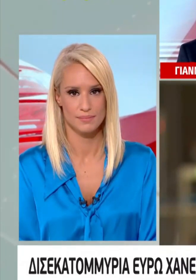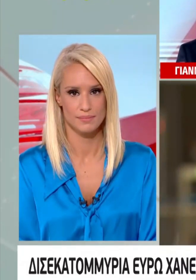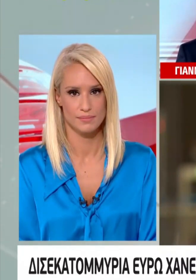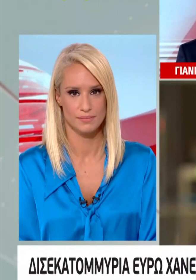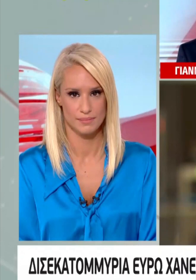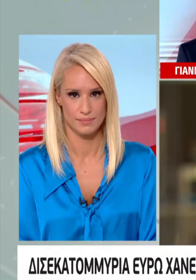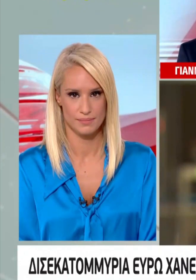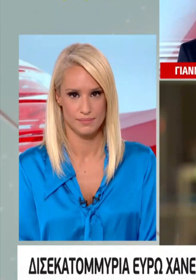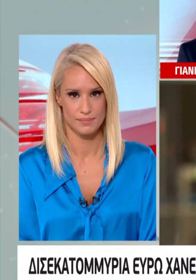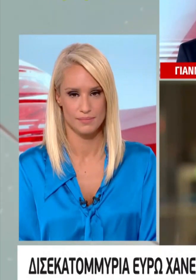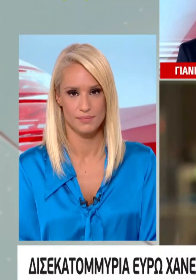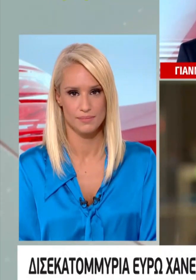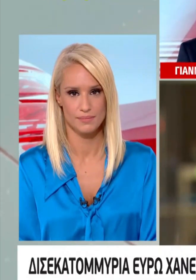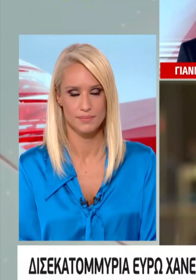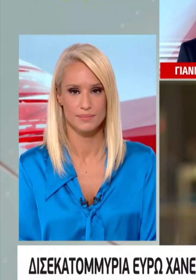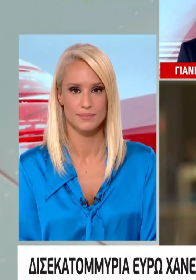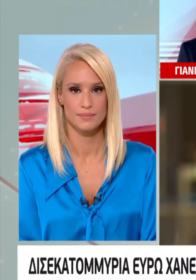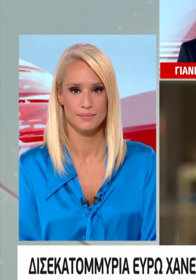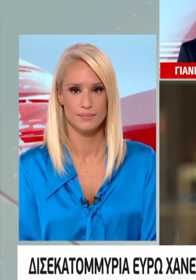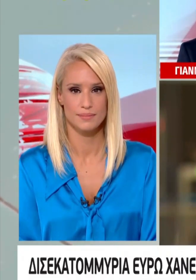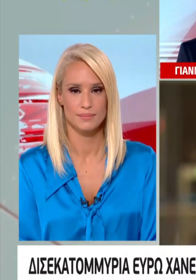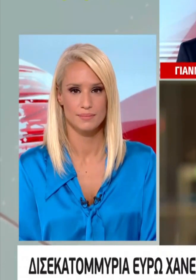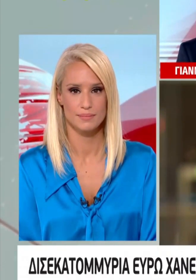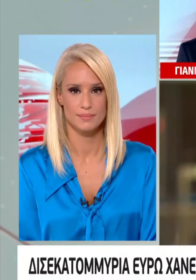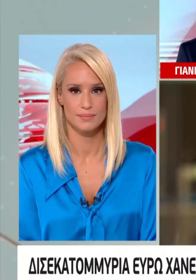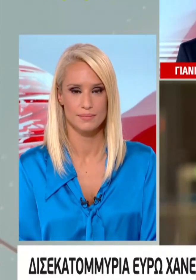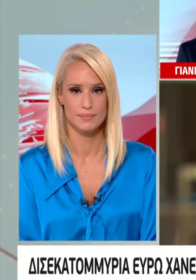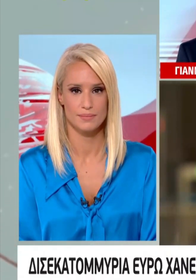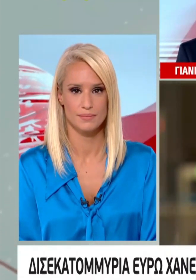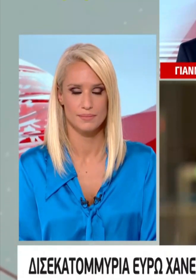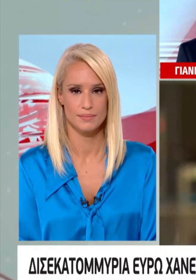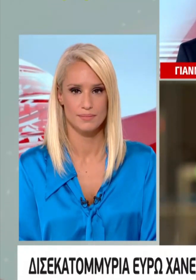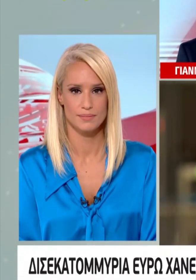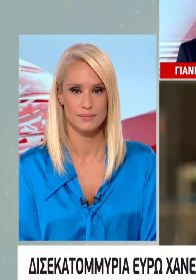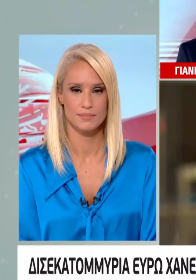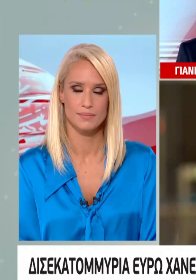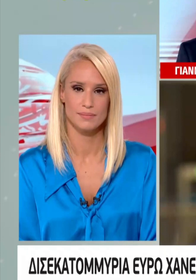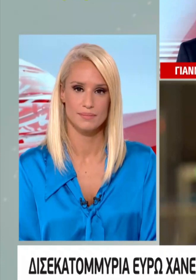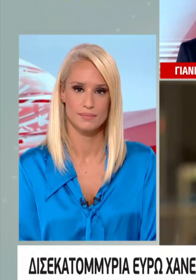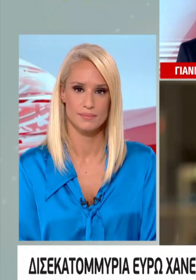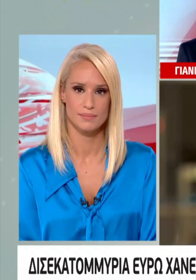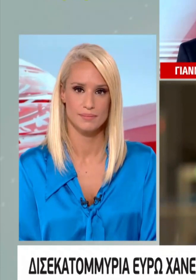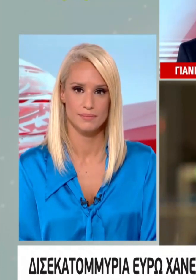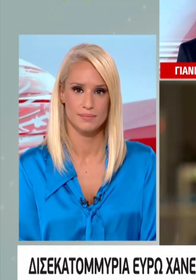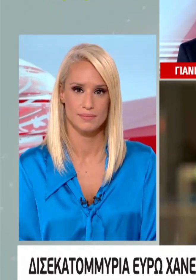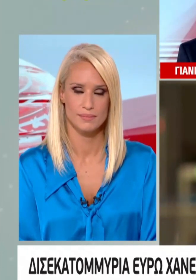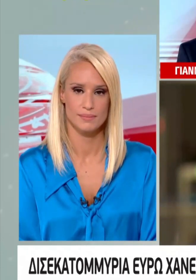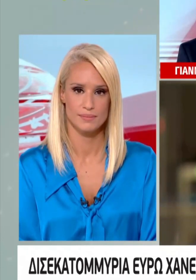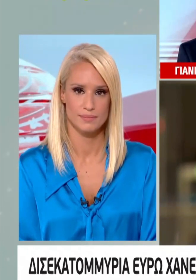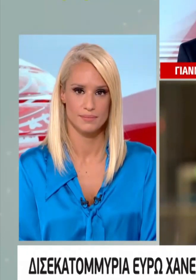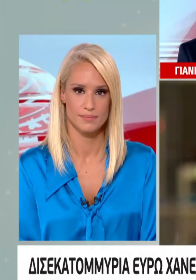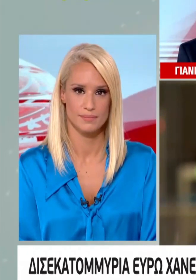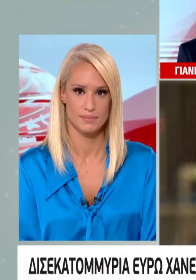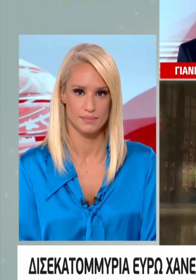εντός εισαγωγικών με την Ελλάδα. Δεν είναι αυτή η αίσθησή μου τουλάχιστον. Αλλά παρόλα αυτά πρέπει να το πάρουμε υπόψη μας. Τώρα, πρέπει να πούμε το